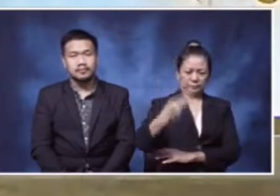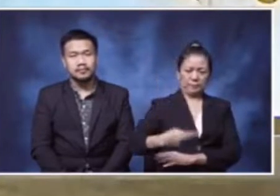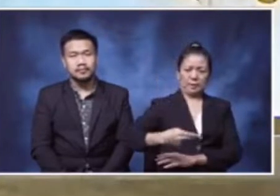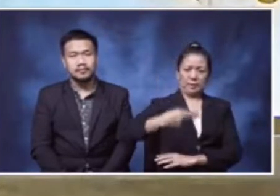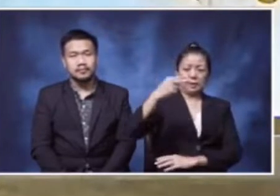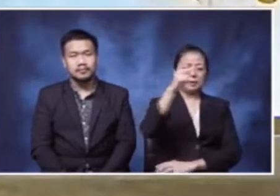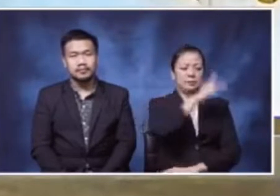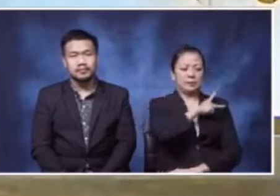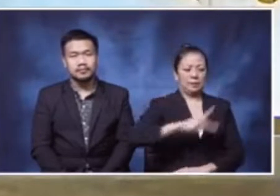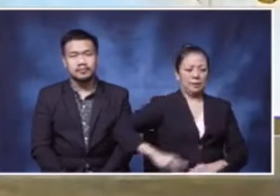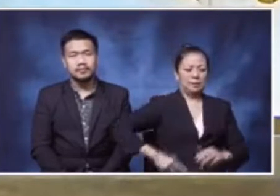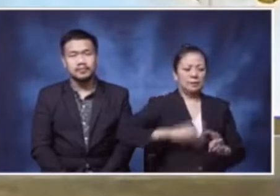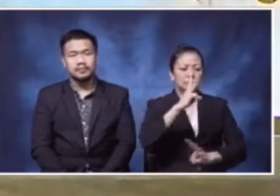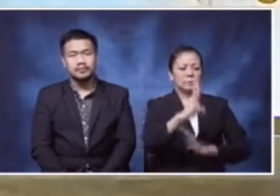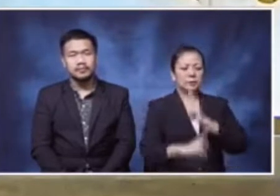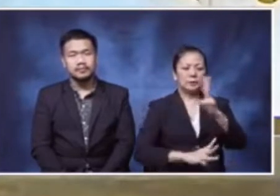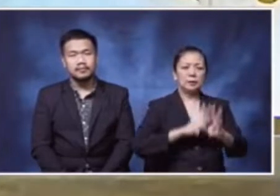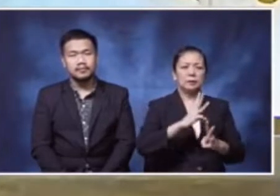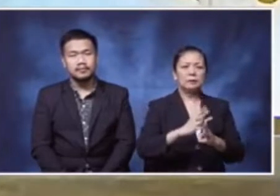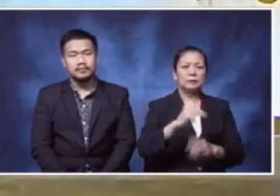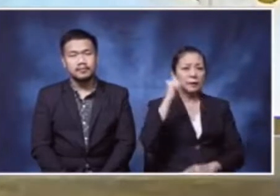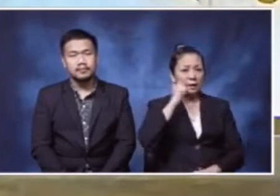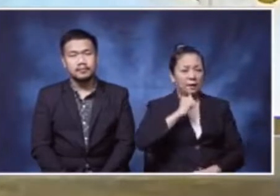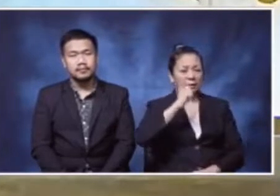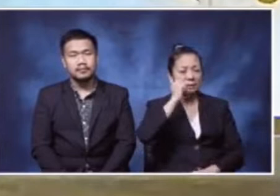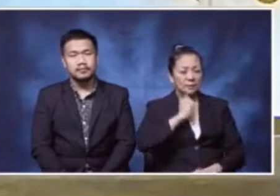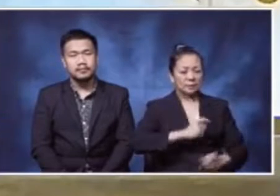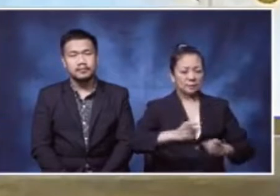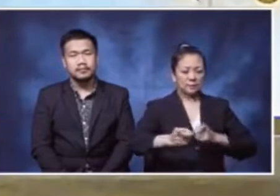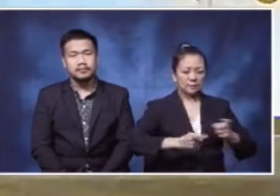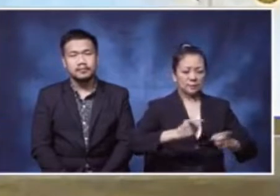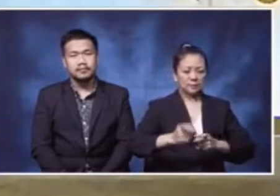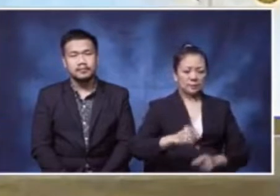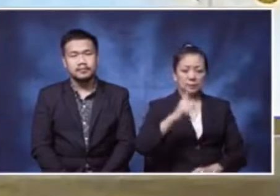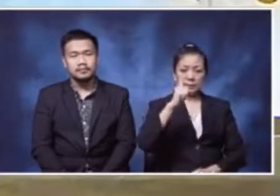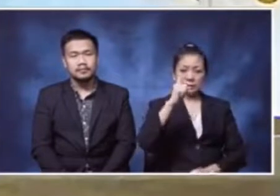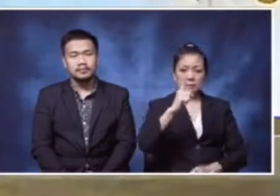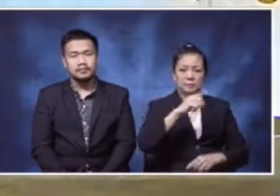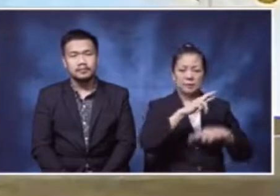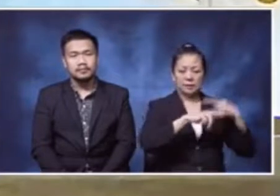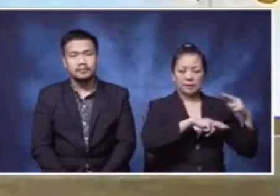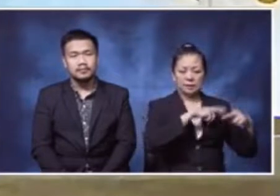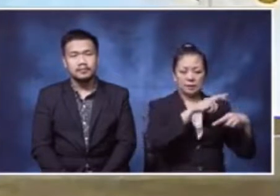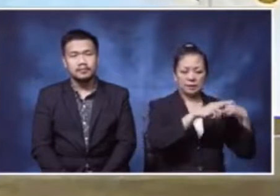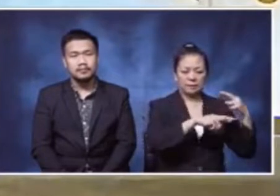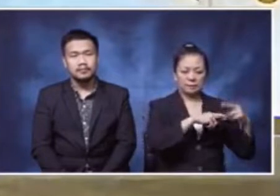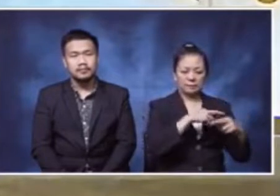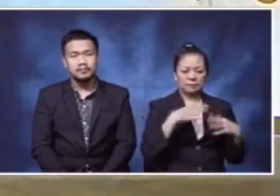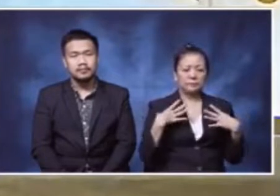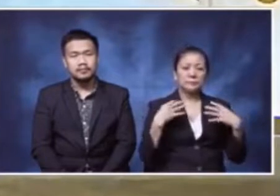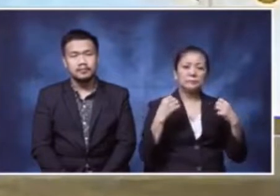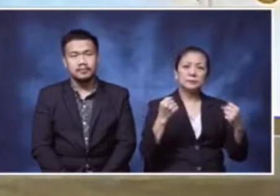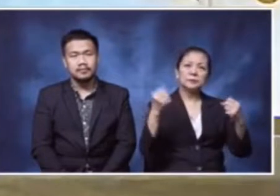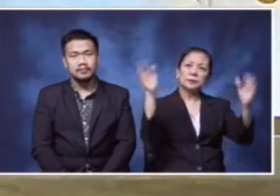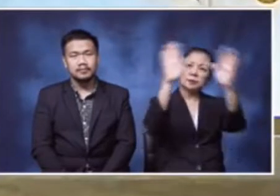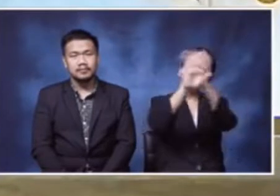nitong daigdigan. Laging maghahari ang isa niyang angkan, sintatag ng